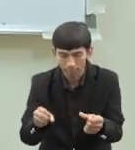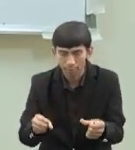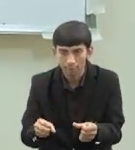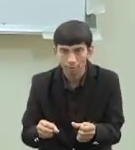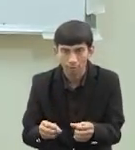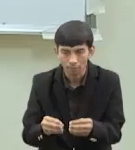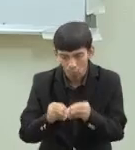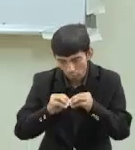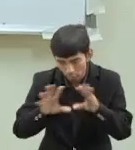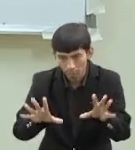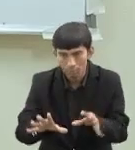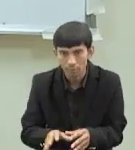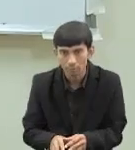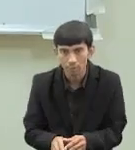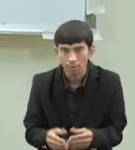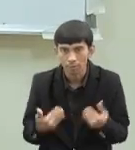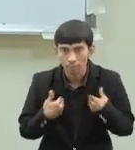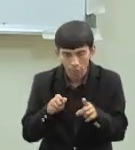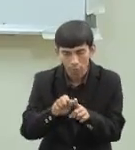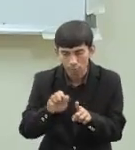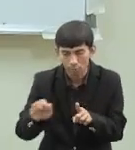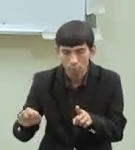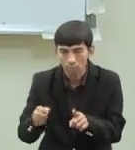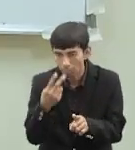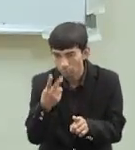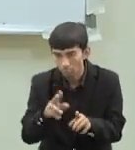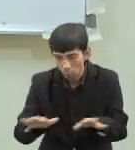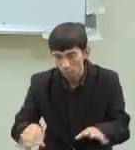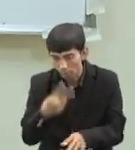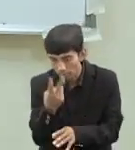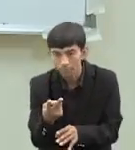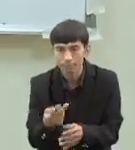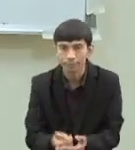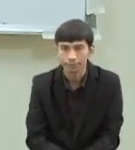con á. Hai đồng bây ai căn tới chấp mát nè cửu miên chùm nạp chun chun con.